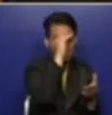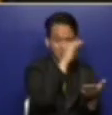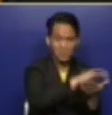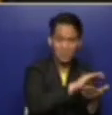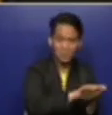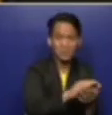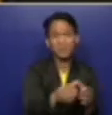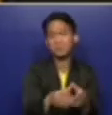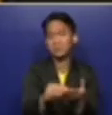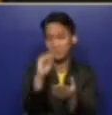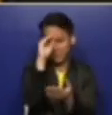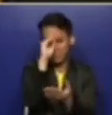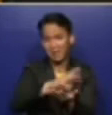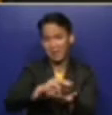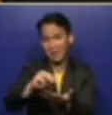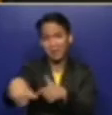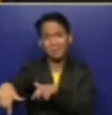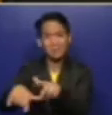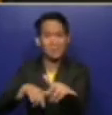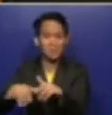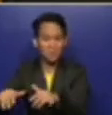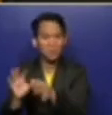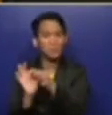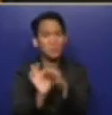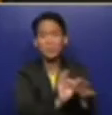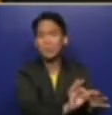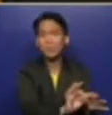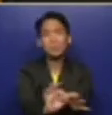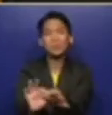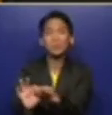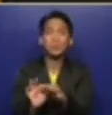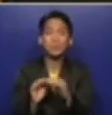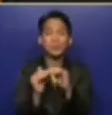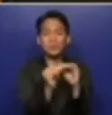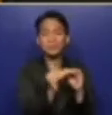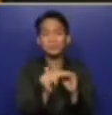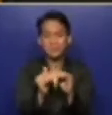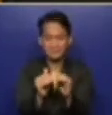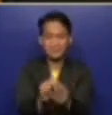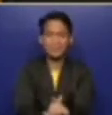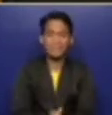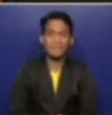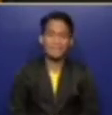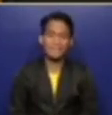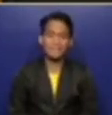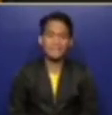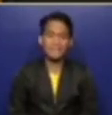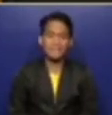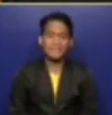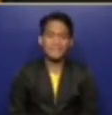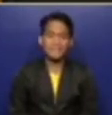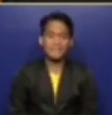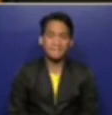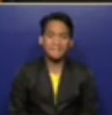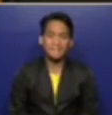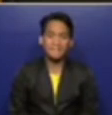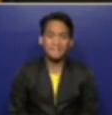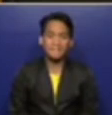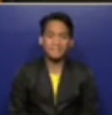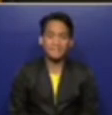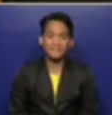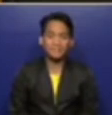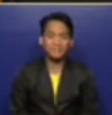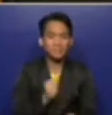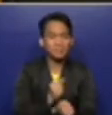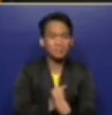านประธานว่าผมขออนุญาตที่จะเรียนเรื่องของการดูแลผู้ที่เข้าร่วมชุมนุมนะครับก่อนว่าจะทำอ